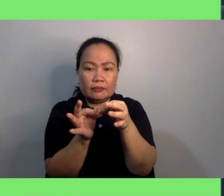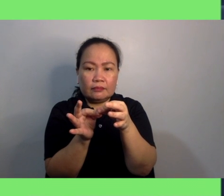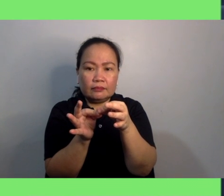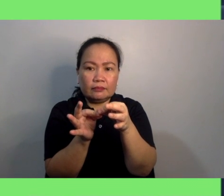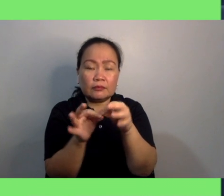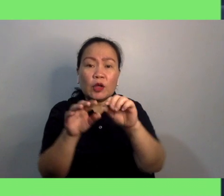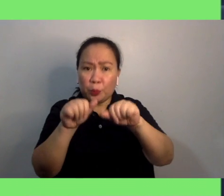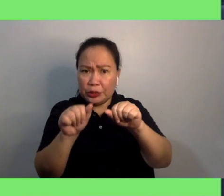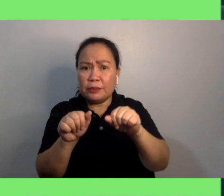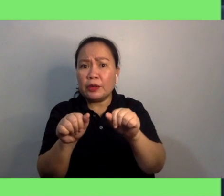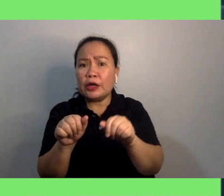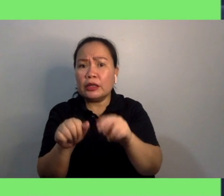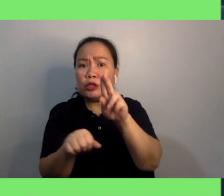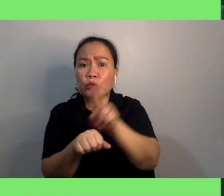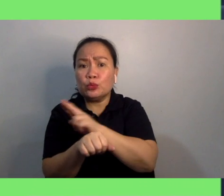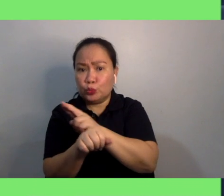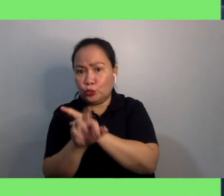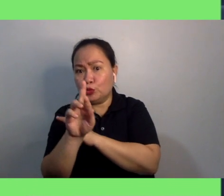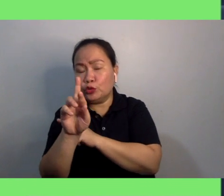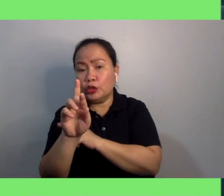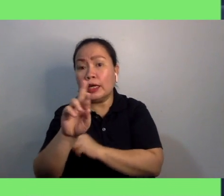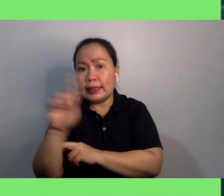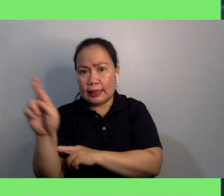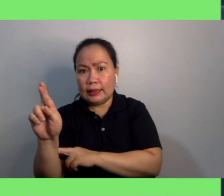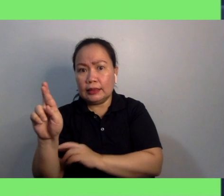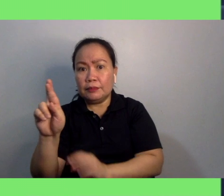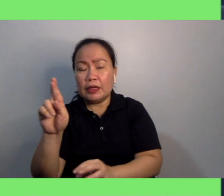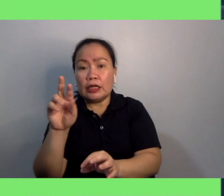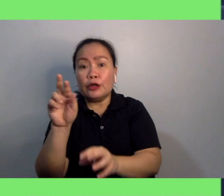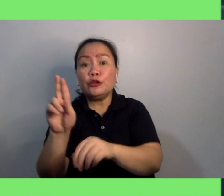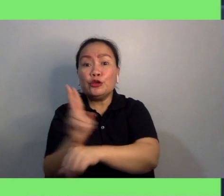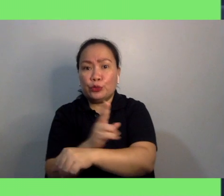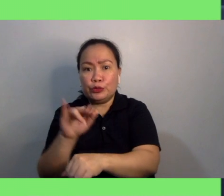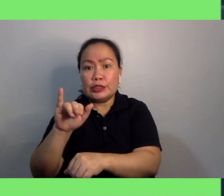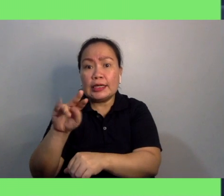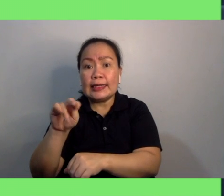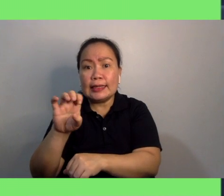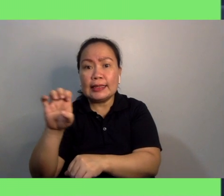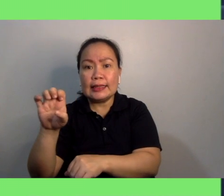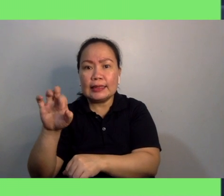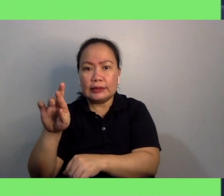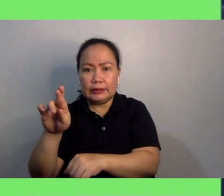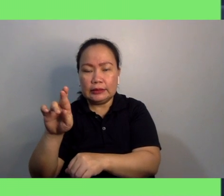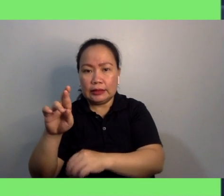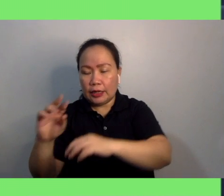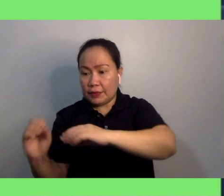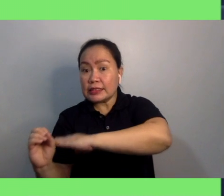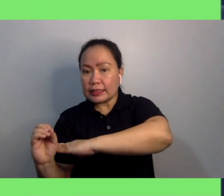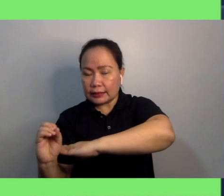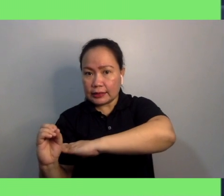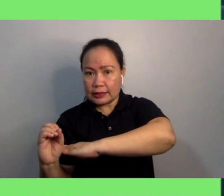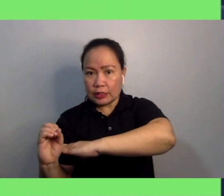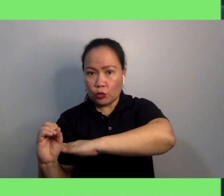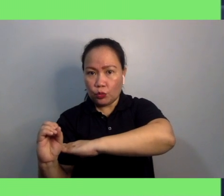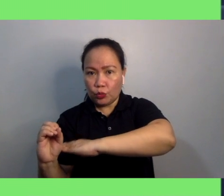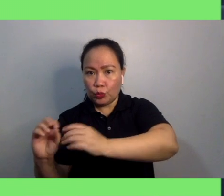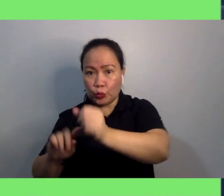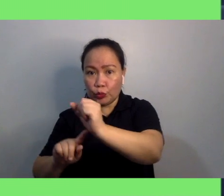siya, pwede rin po. Basta kung nasa right, ito po ang gagamitin mong scale. Dito po tayo titingin sa inner scale.